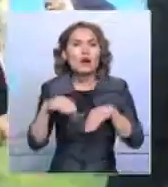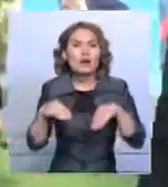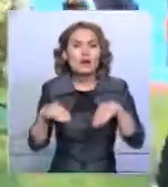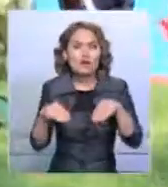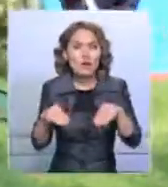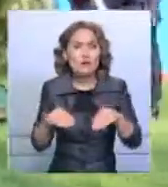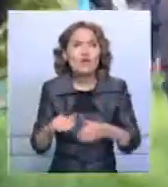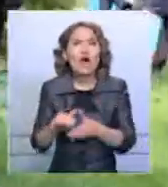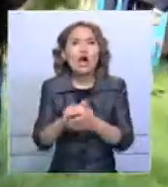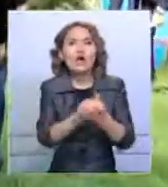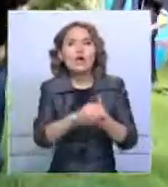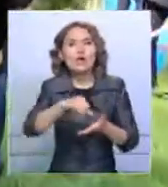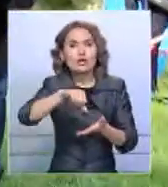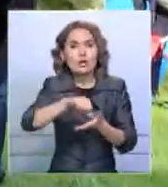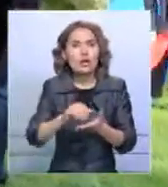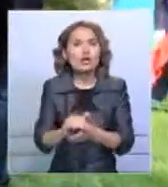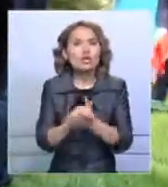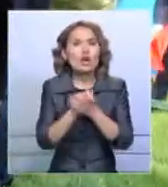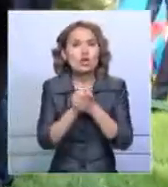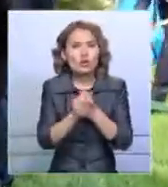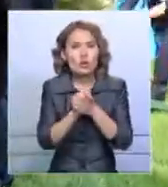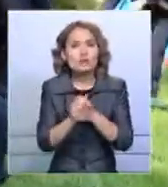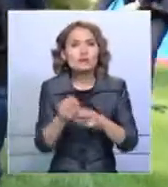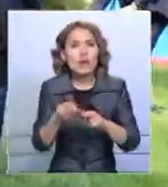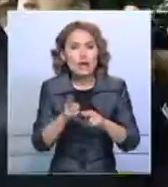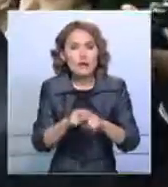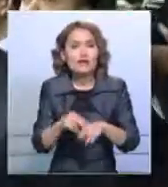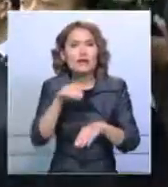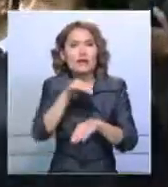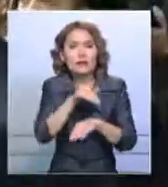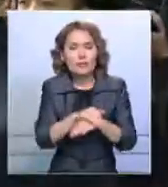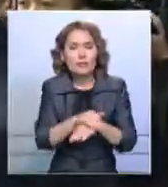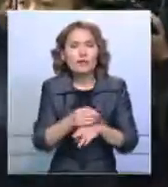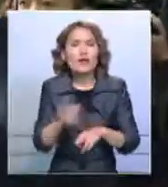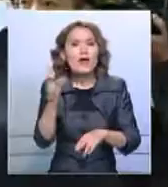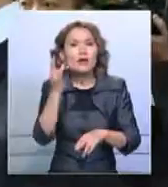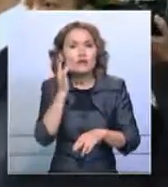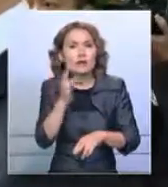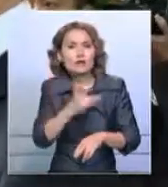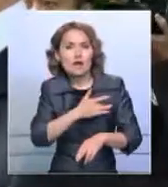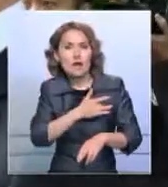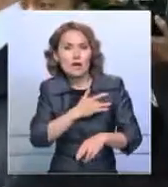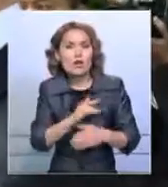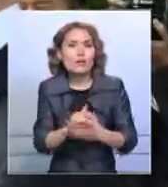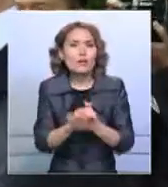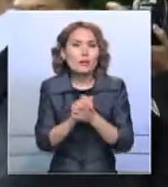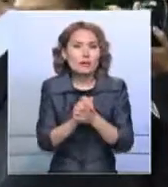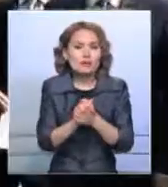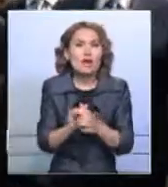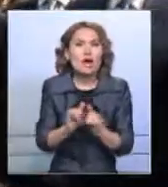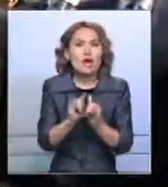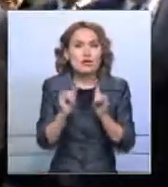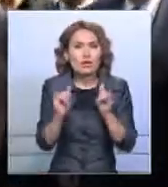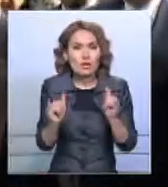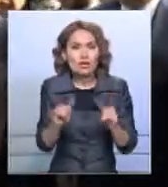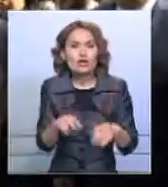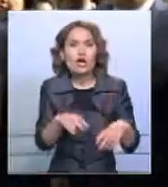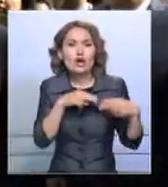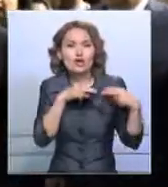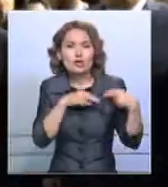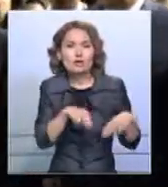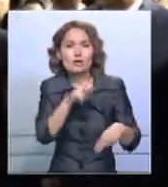ұйымға мүше алтылықтың мызғымас достығын паш етеді. Бұл рәсім ұйым рухына және оның даму жолындағы жасампаз күшіне